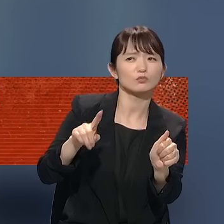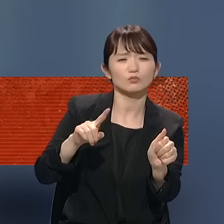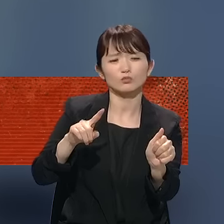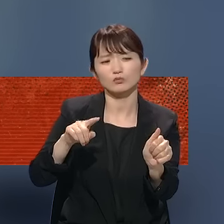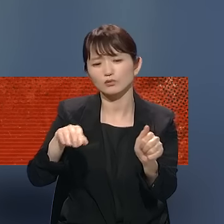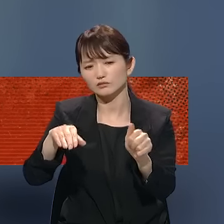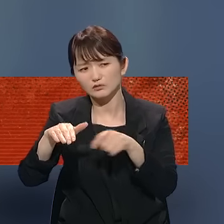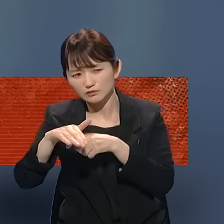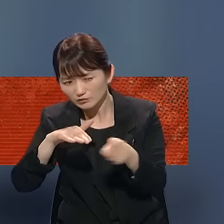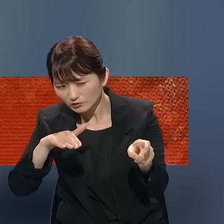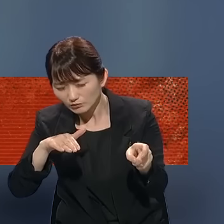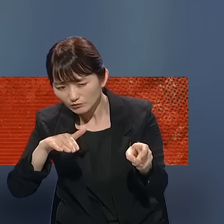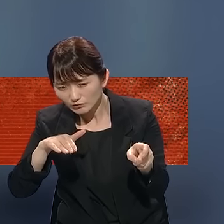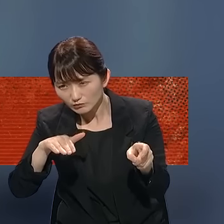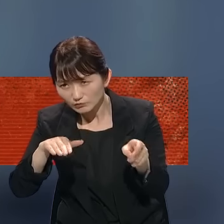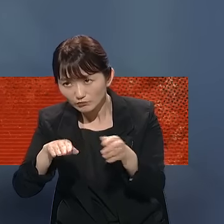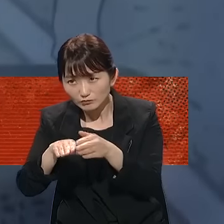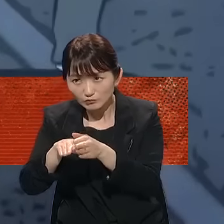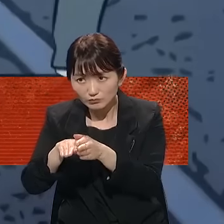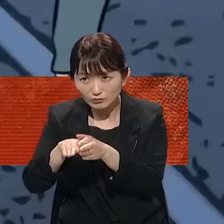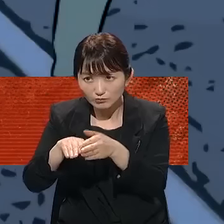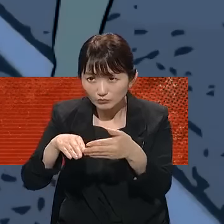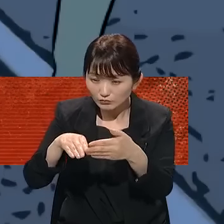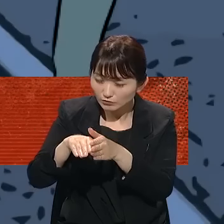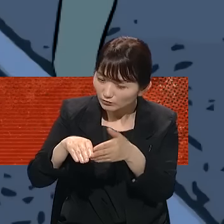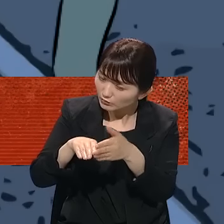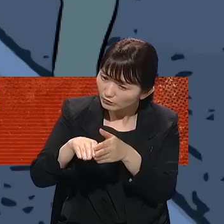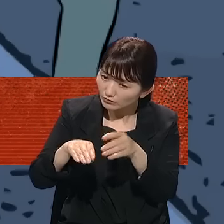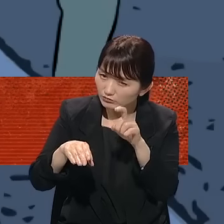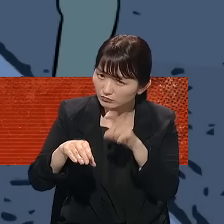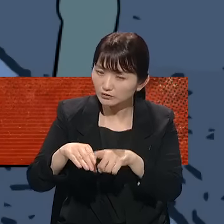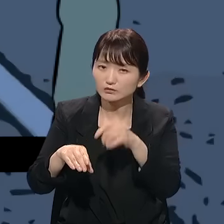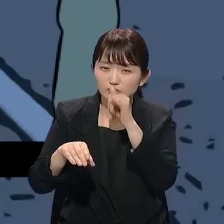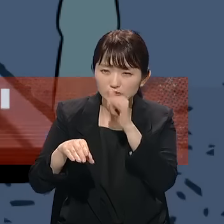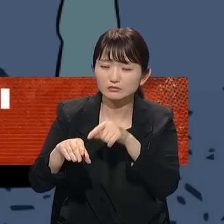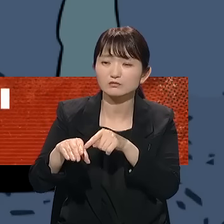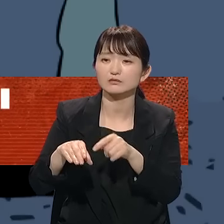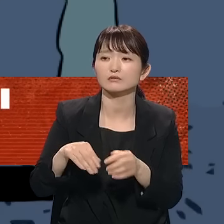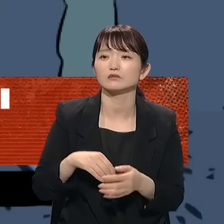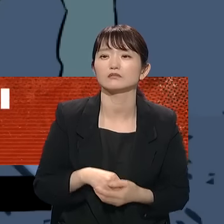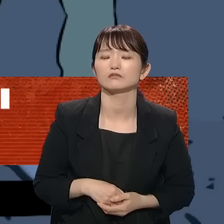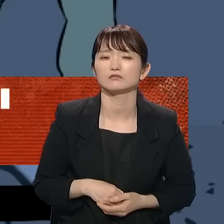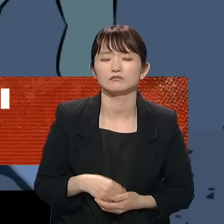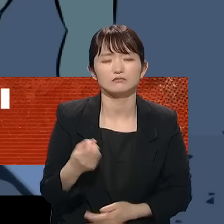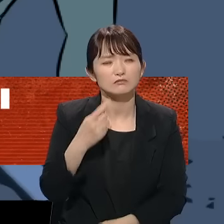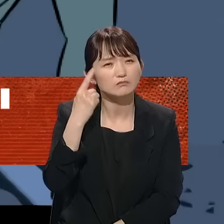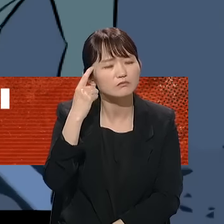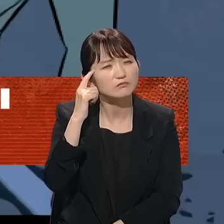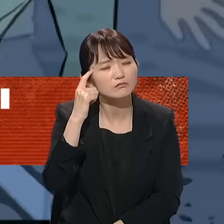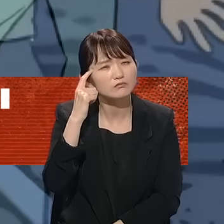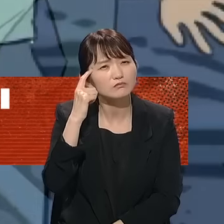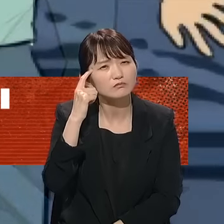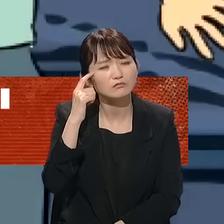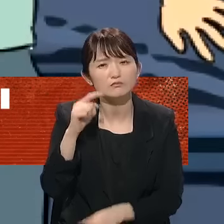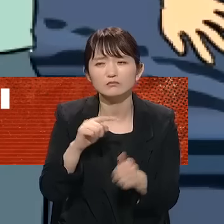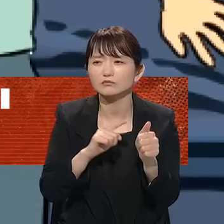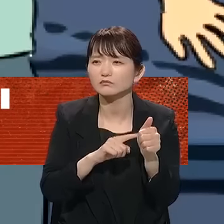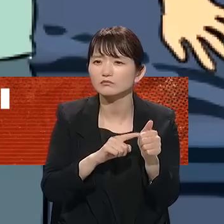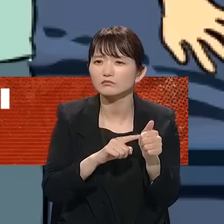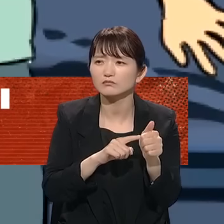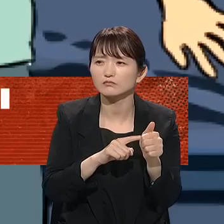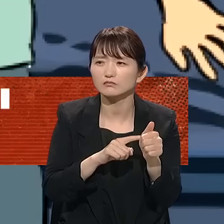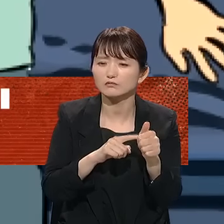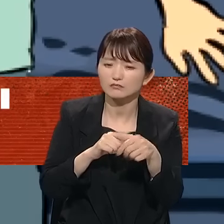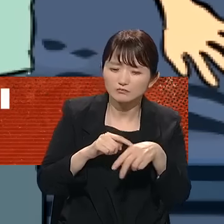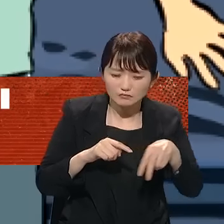절도범 아니야? 라고 해서 이렇게 차 문을 닫아보니까 잠금장치는 잘 걸려 있었다는 겁니다. 근데 다시 생각해보니까 그 남성이 뭔가